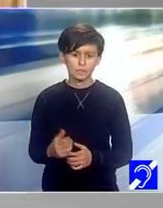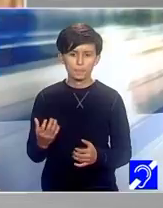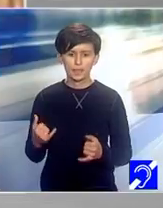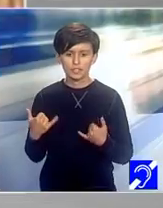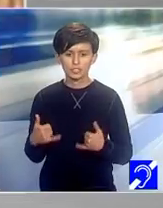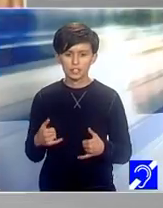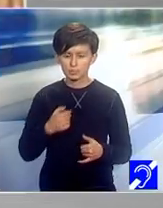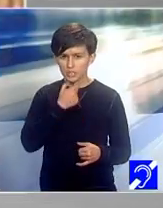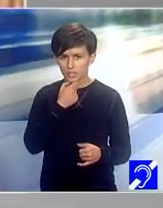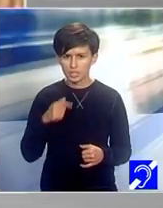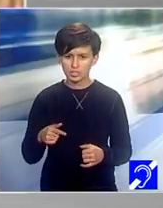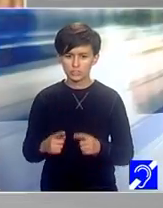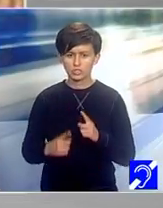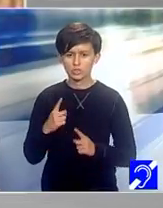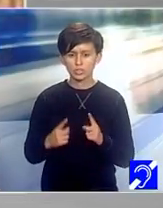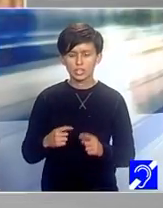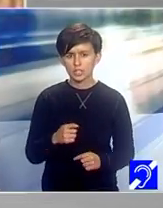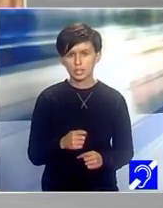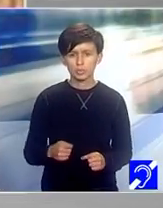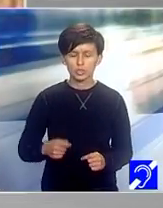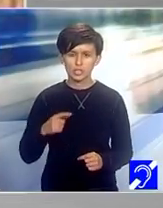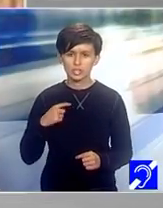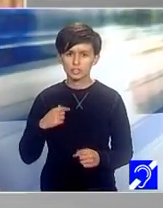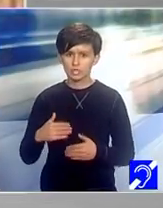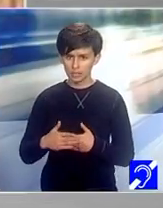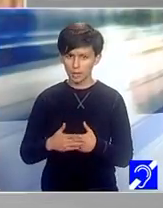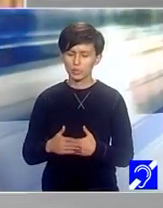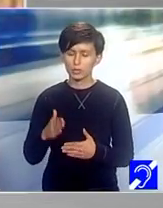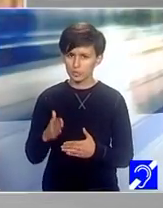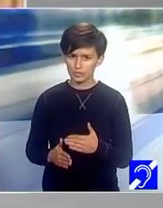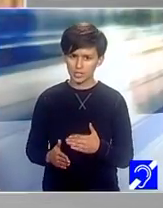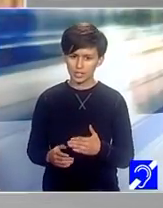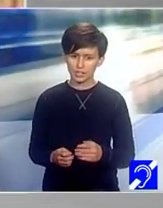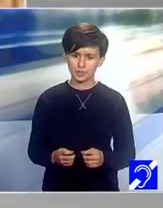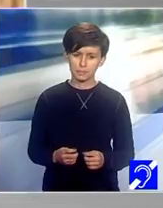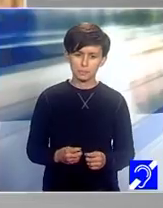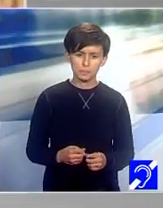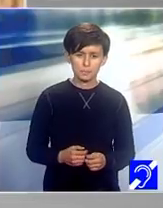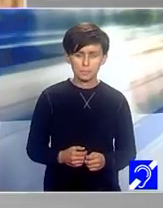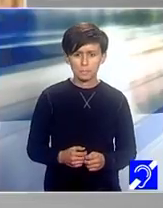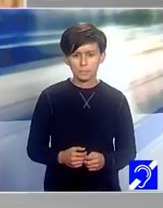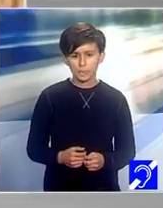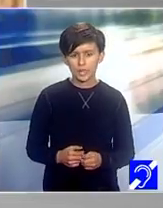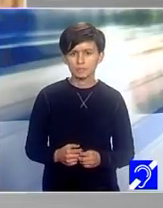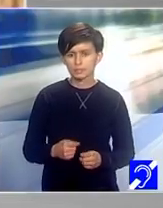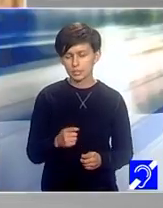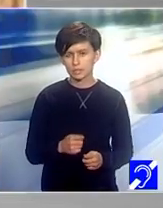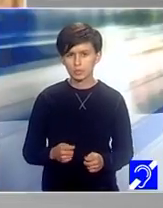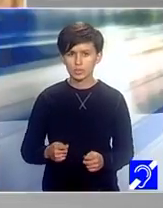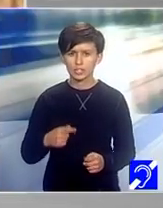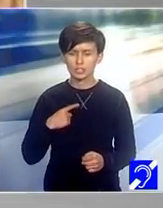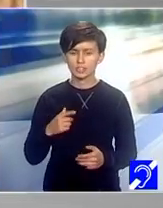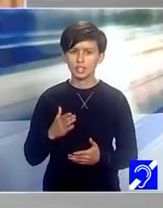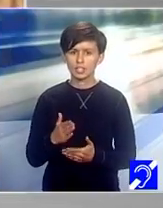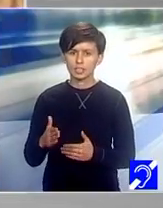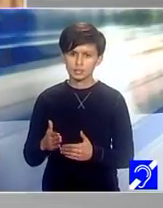iar unele dintre proiecte sunt în faza terminală, Creicul, siguranță, știu că este 80-90% finalizat. Deci,